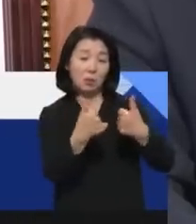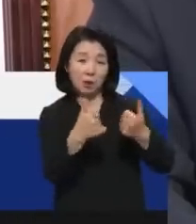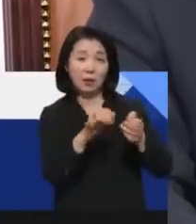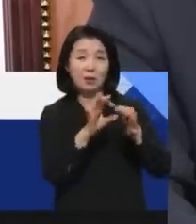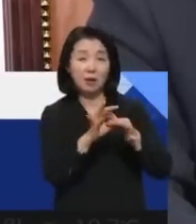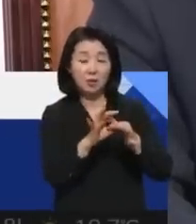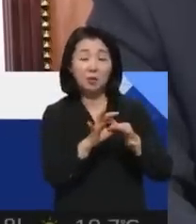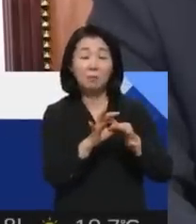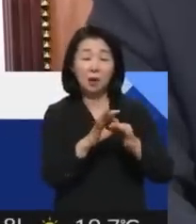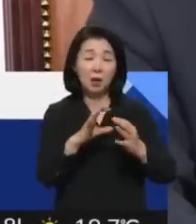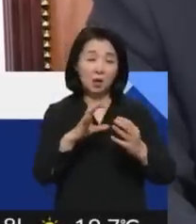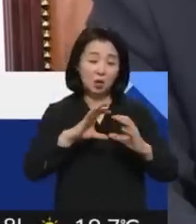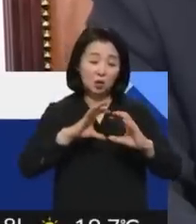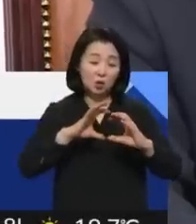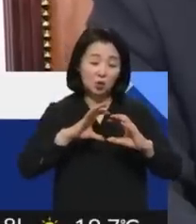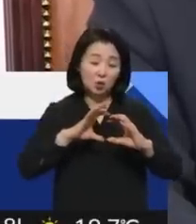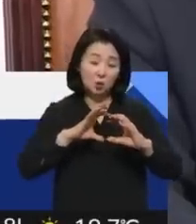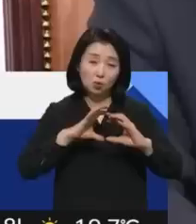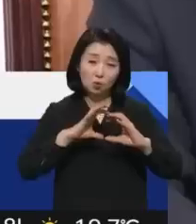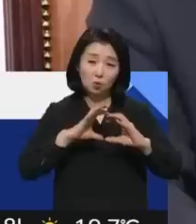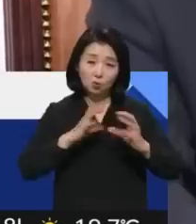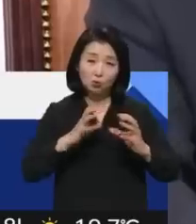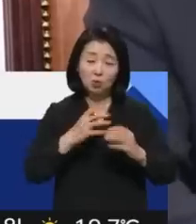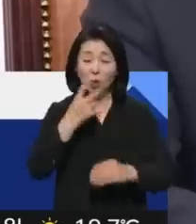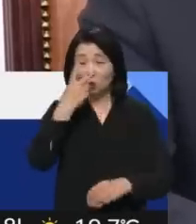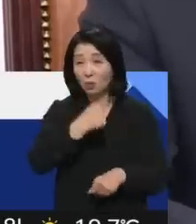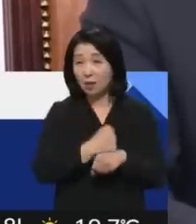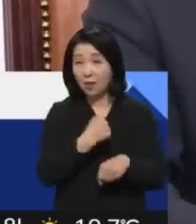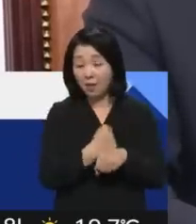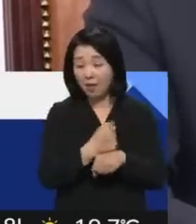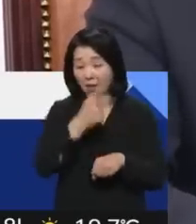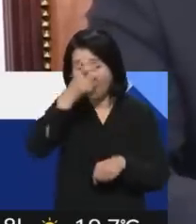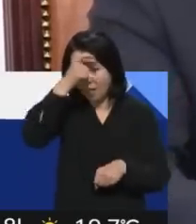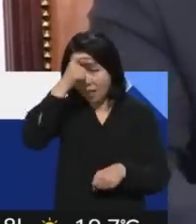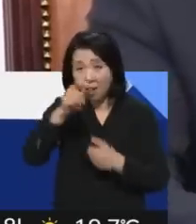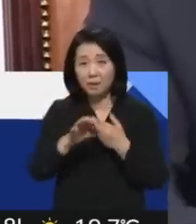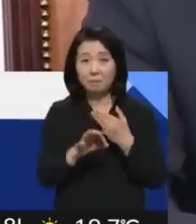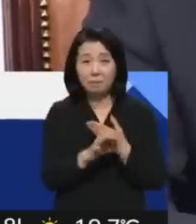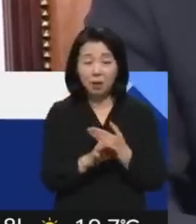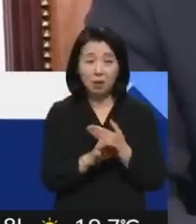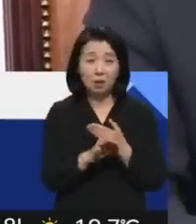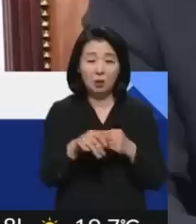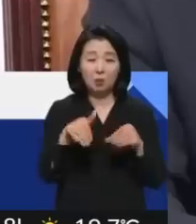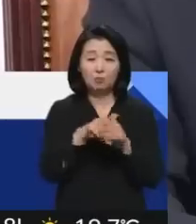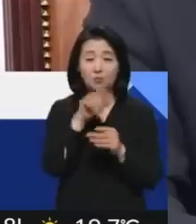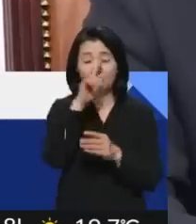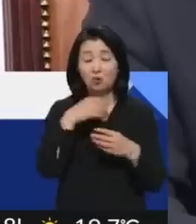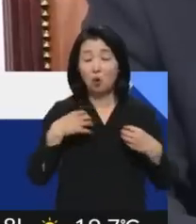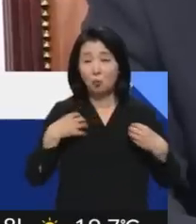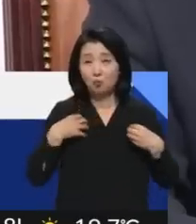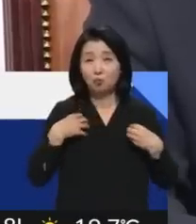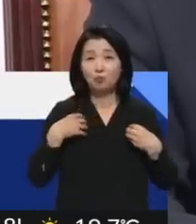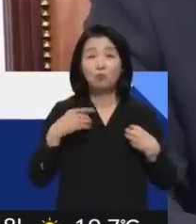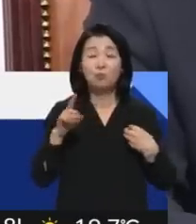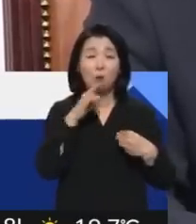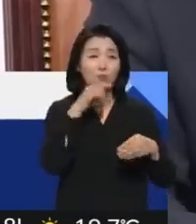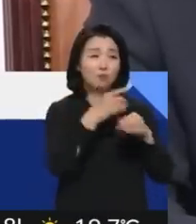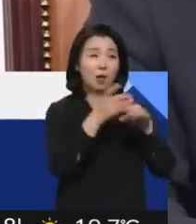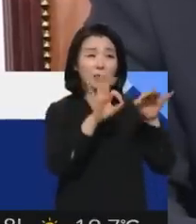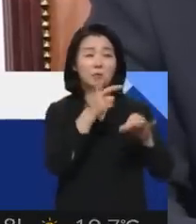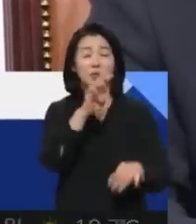끝내 우긴다면 문재인 정부가 했던 지금도 베일에 쌓여 있는 김정은과의